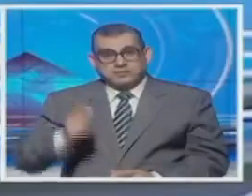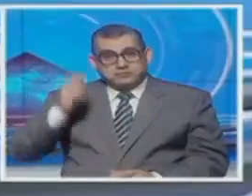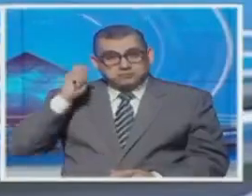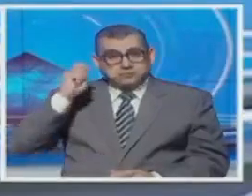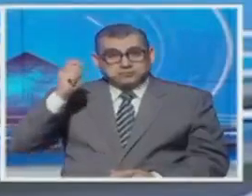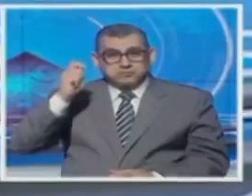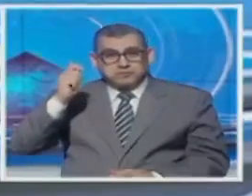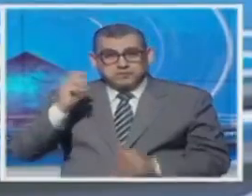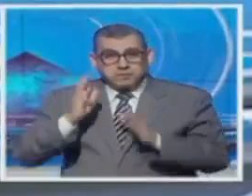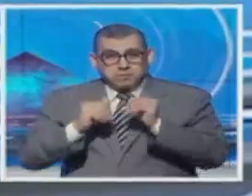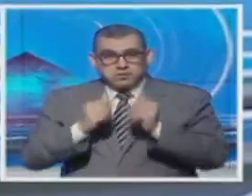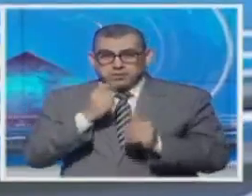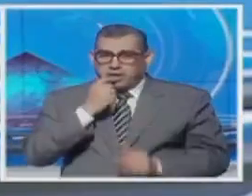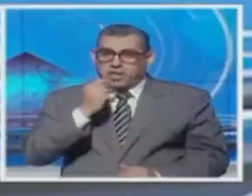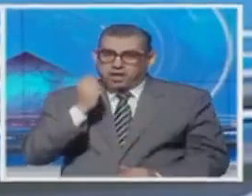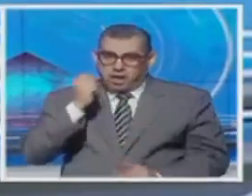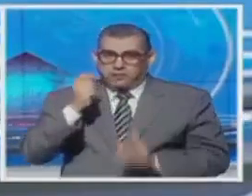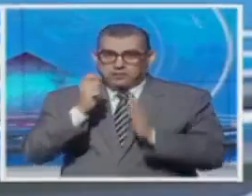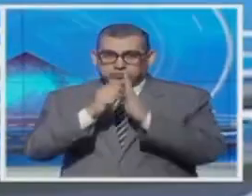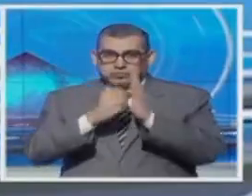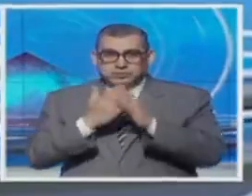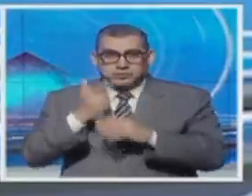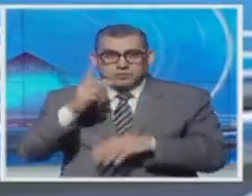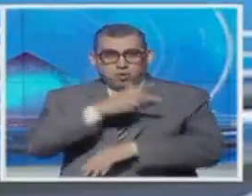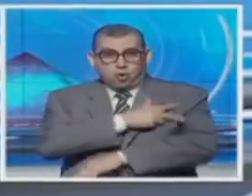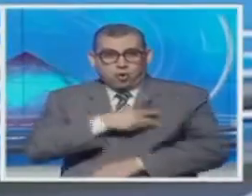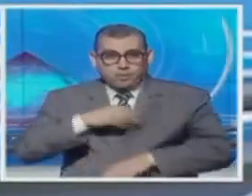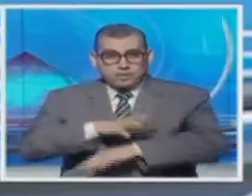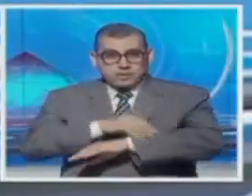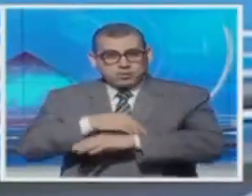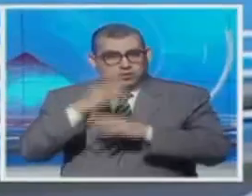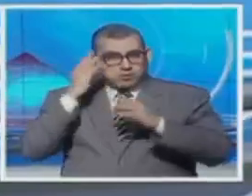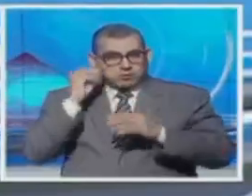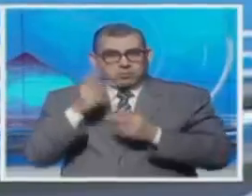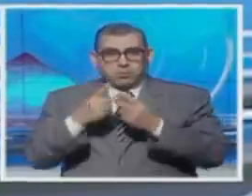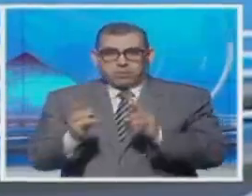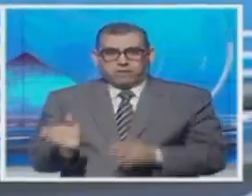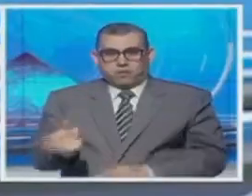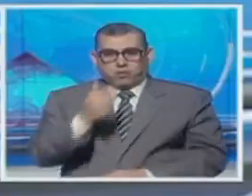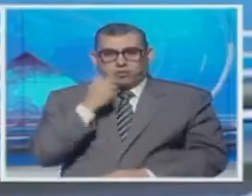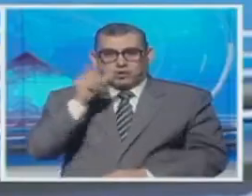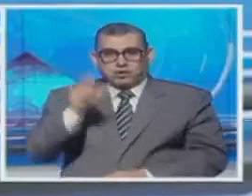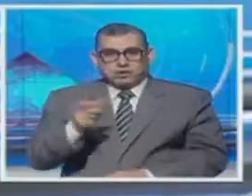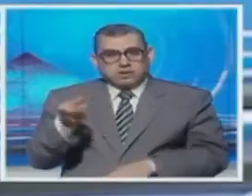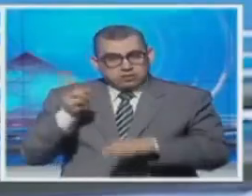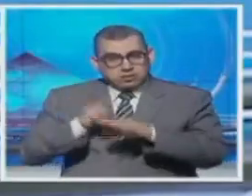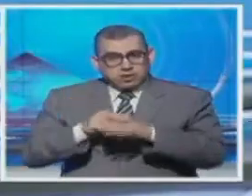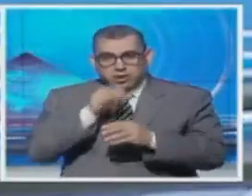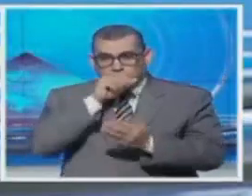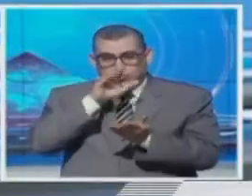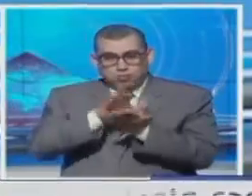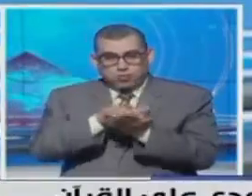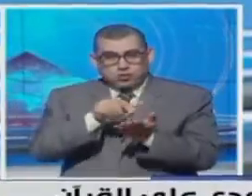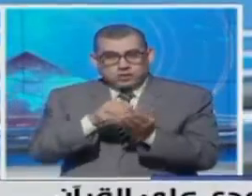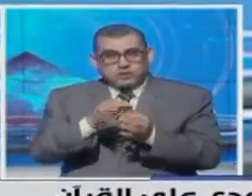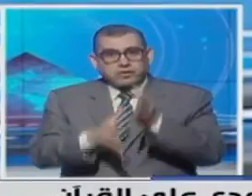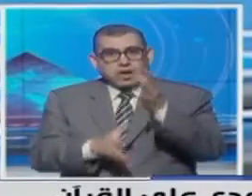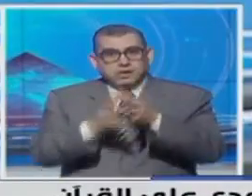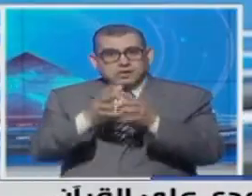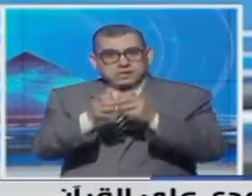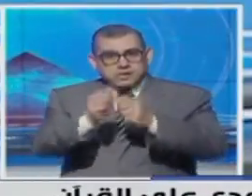أدانت مصر بأشد العبارات سماح السلطات السويدية لأحد المتطرفين بتكرار التعدي على القرآن